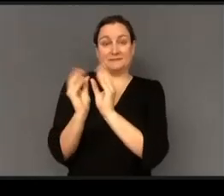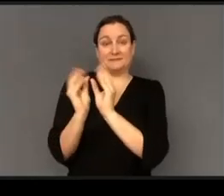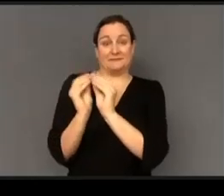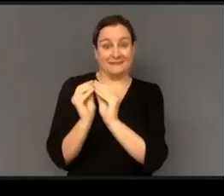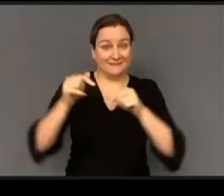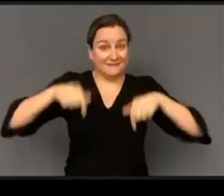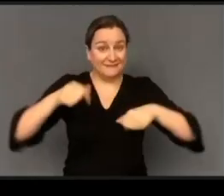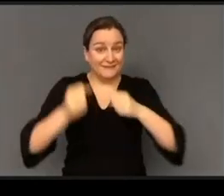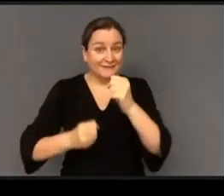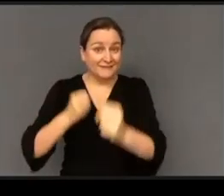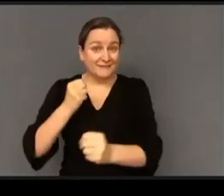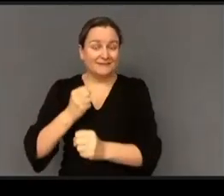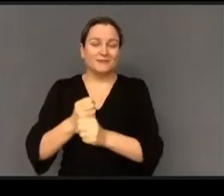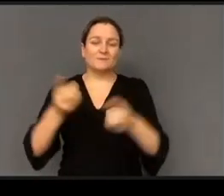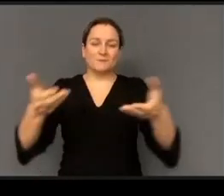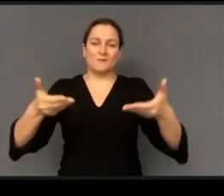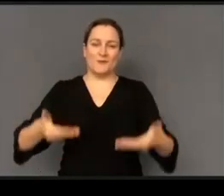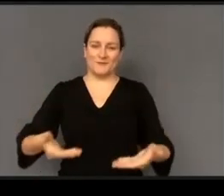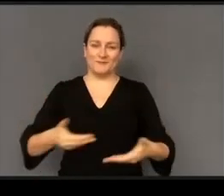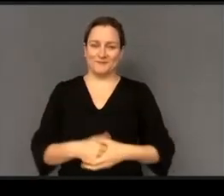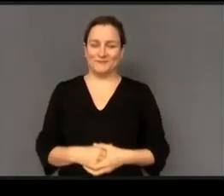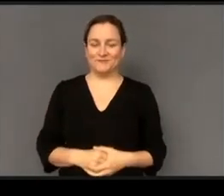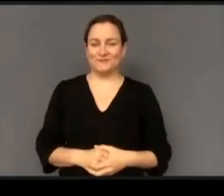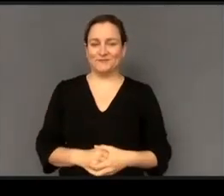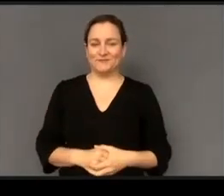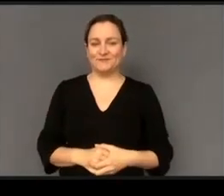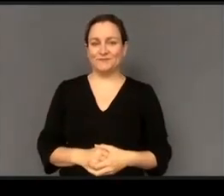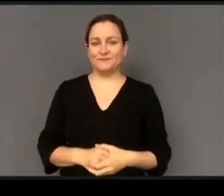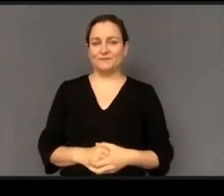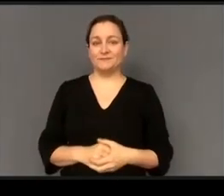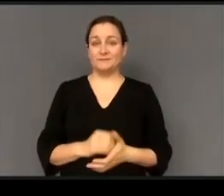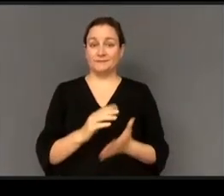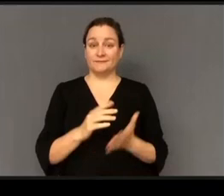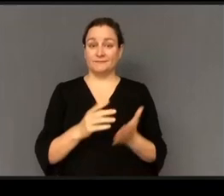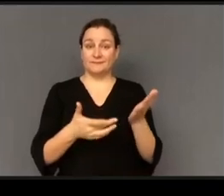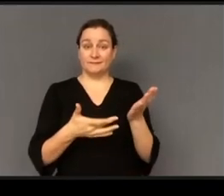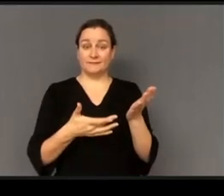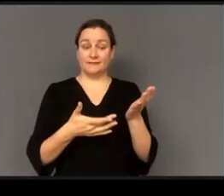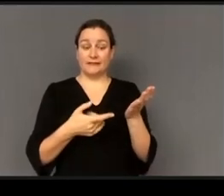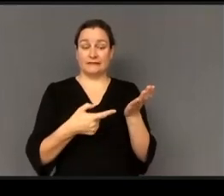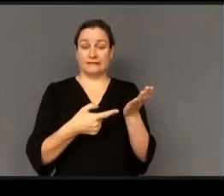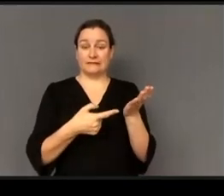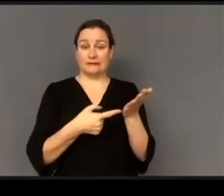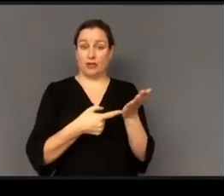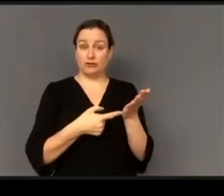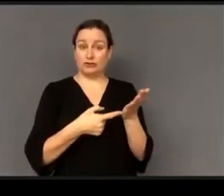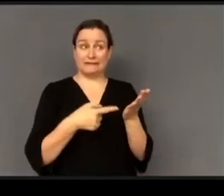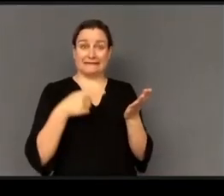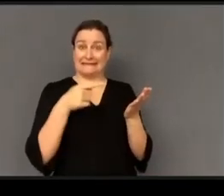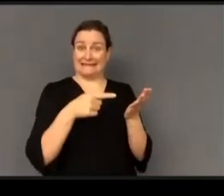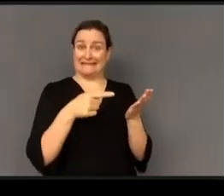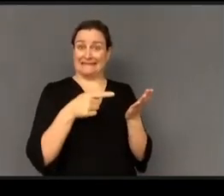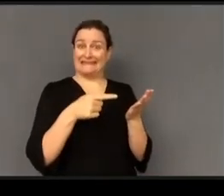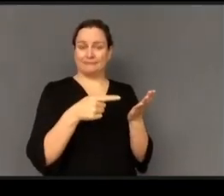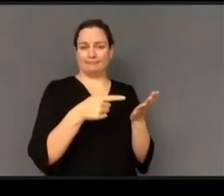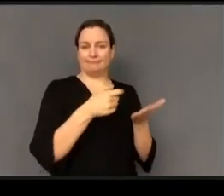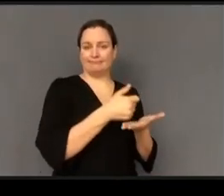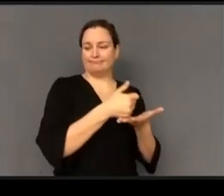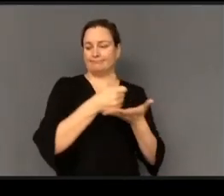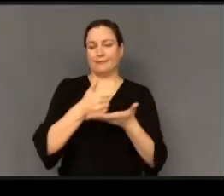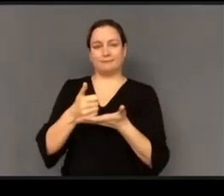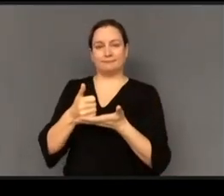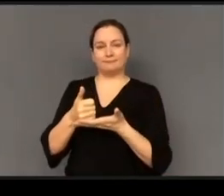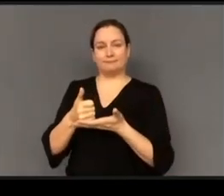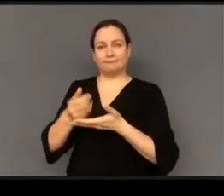السنويه ان التكنولوجيات الرقميه مثل انترنت تمثل محرك النشاط